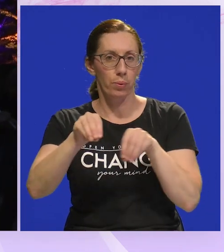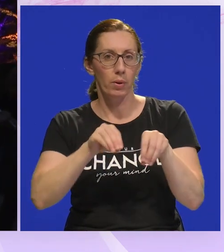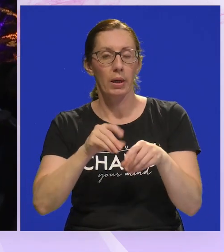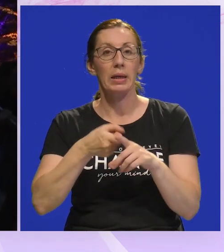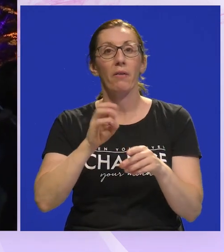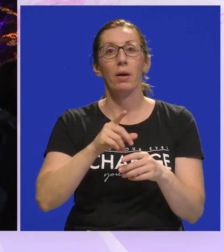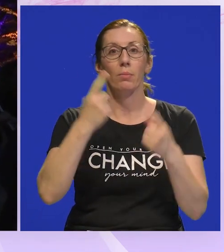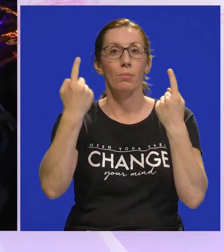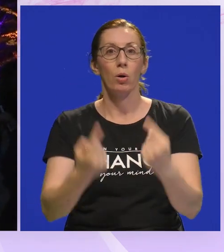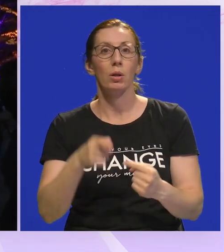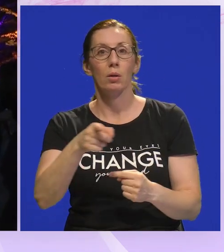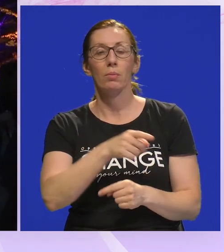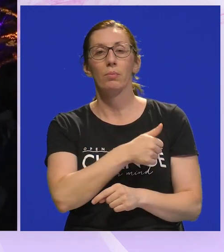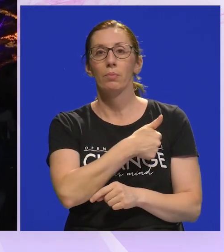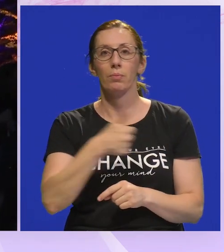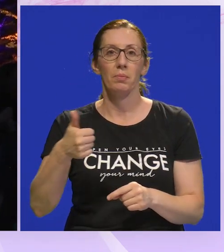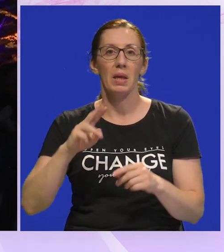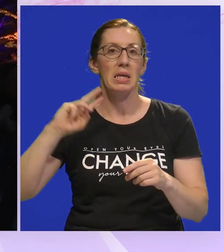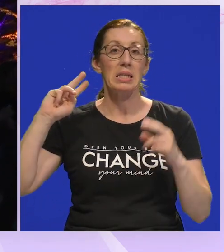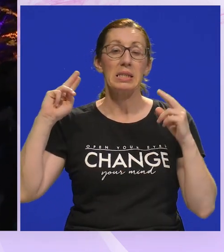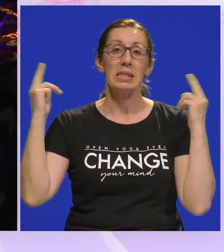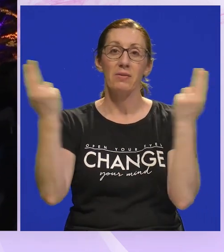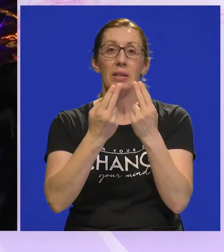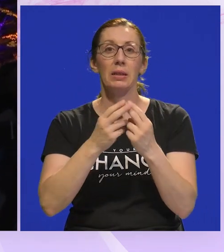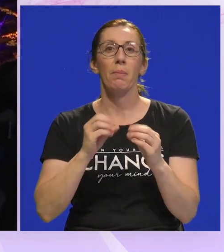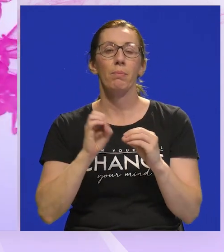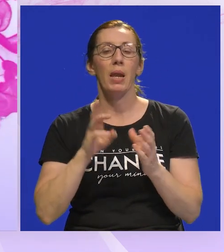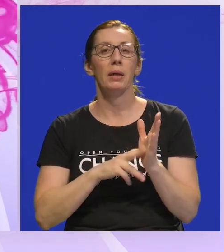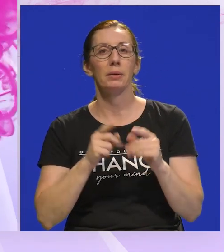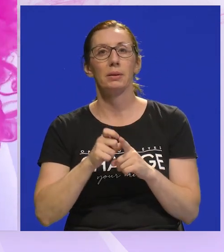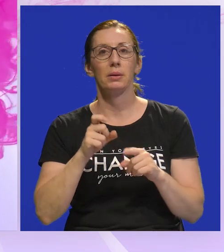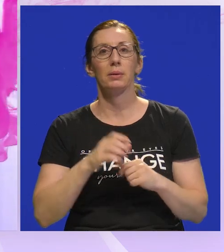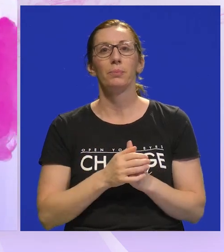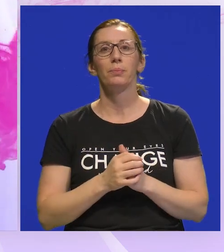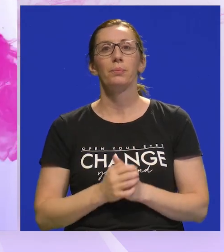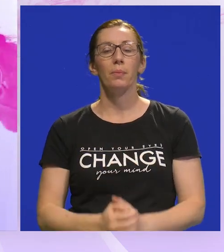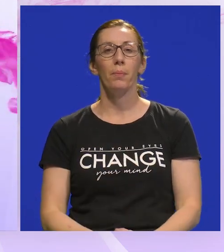elektroničke muzike Cave Romane su postale ove godine i svjetski brend.